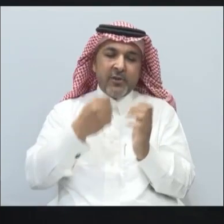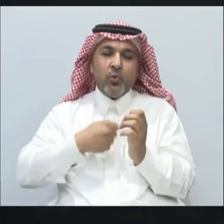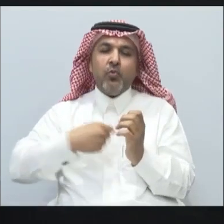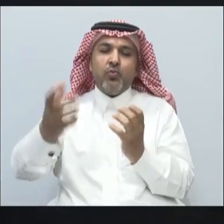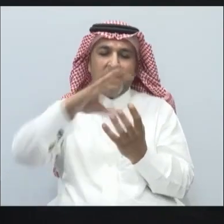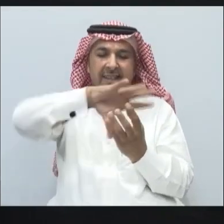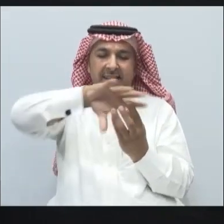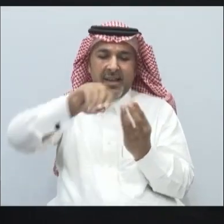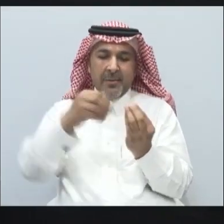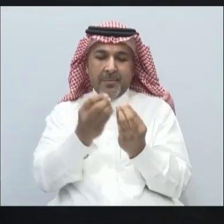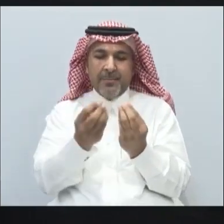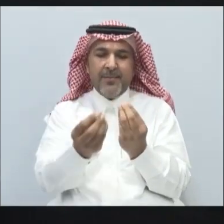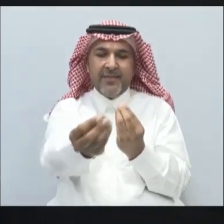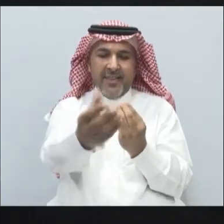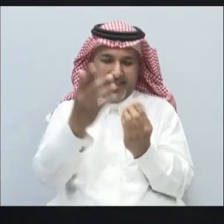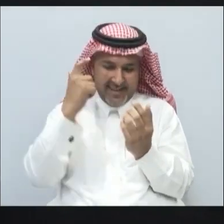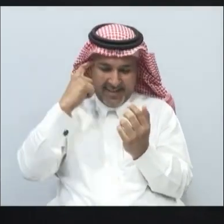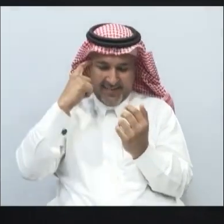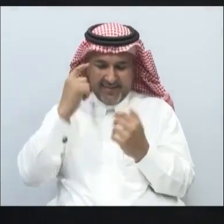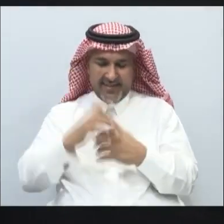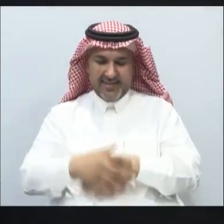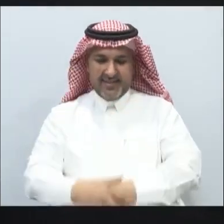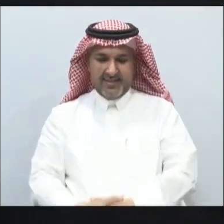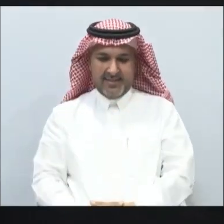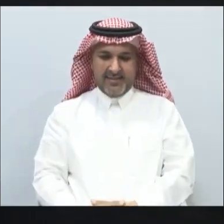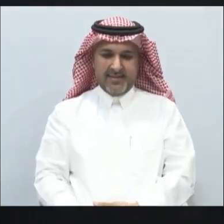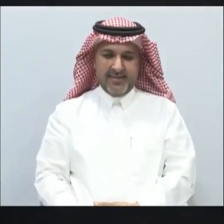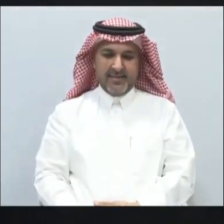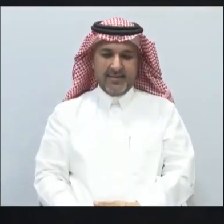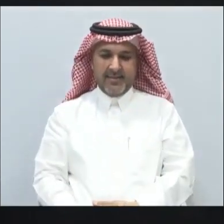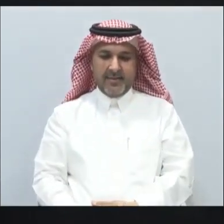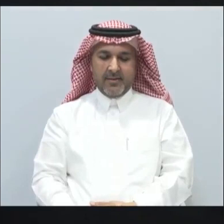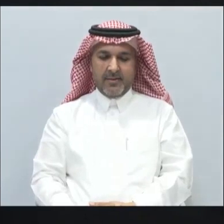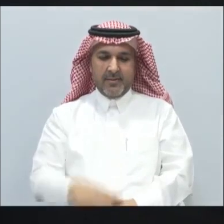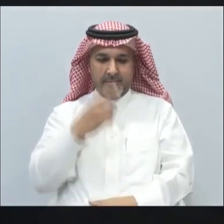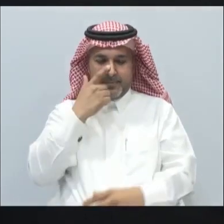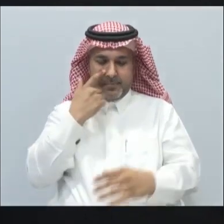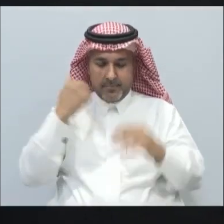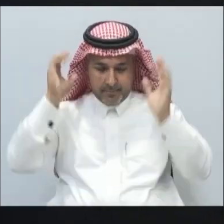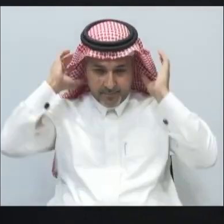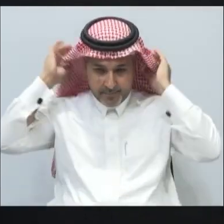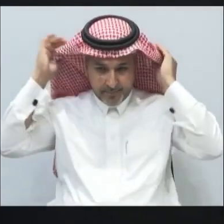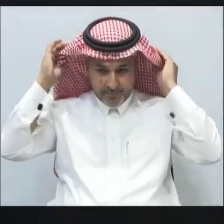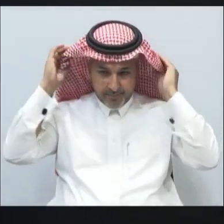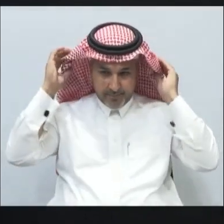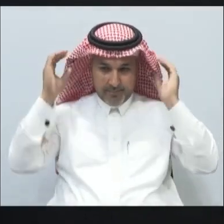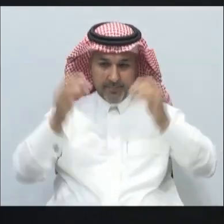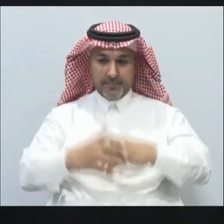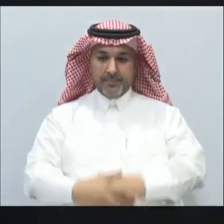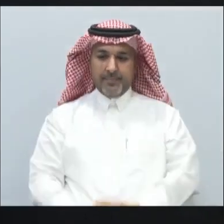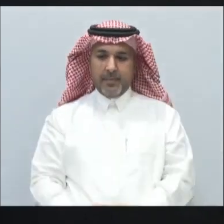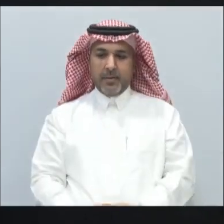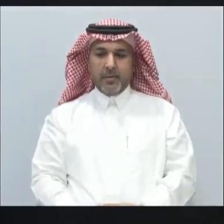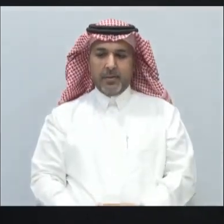اربع مرات فيصير 2 وص وعدد مرات التوزيع ما عاد بصير سنه واحده او مثلا خمس سنوات لا راح